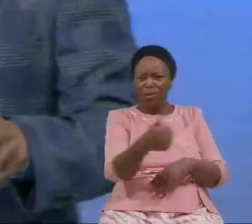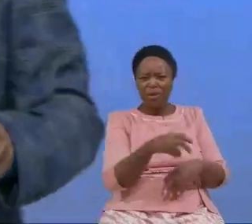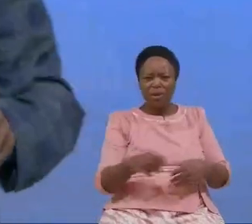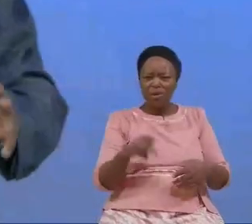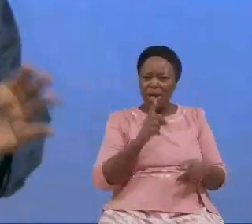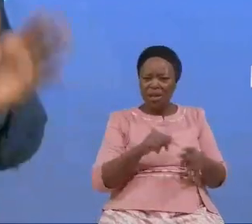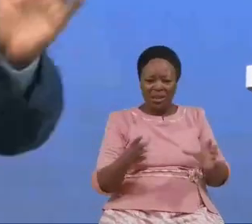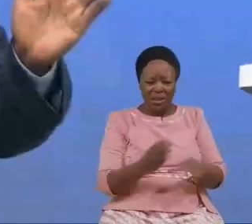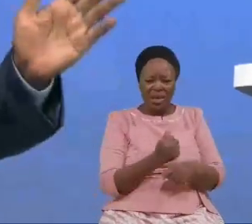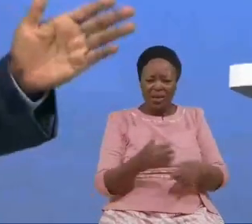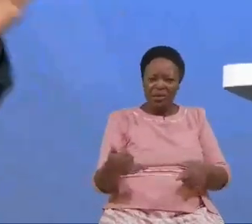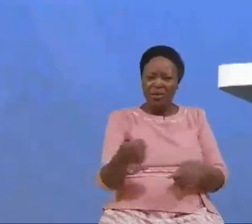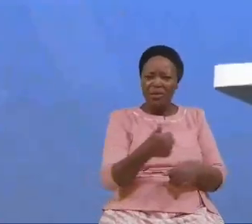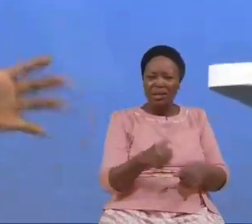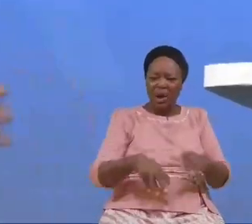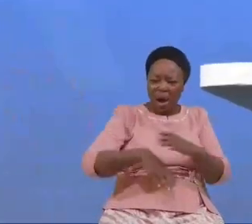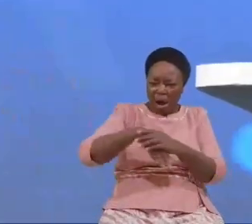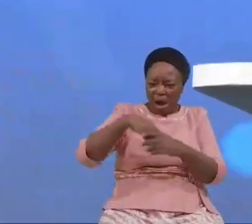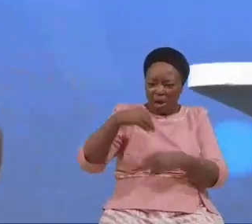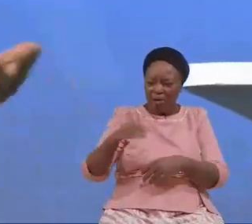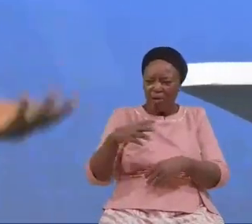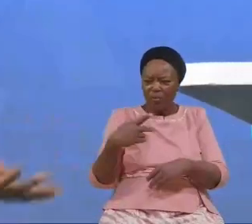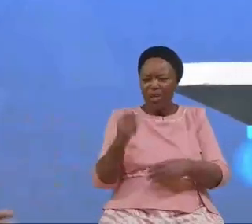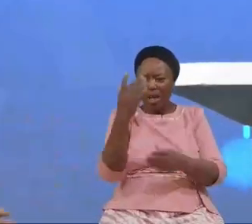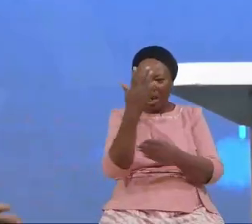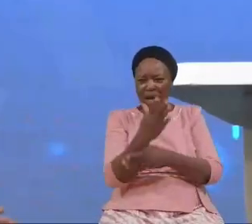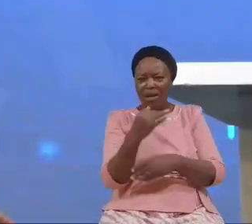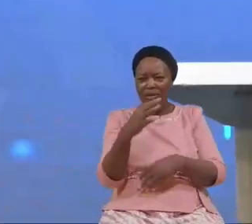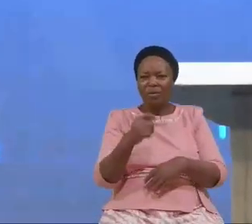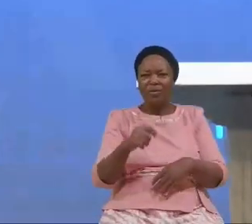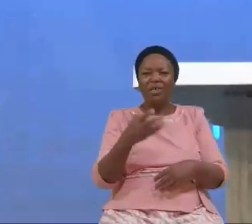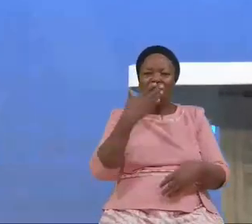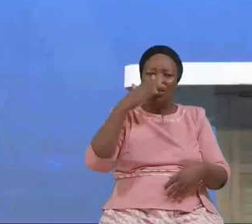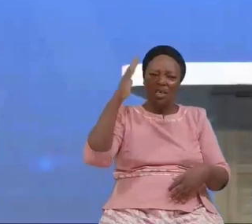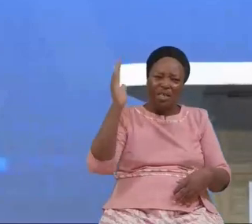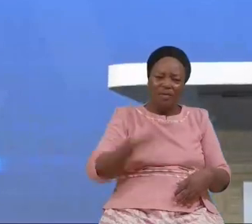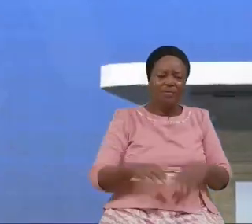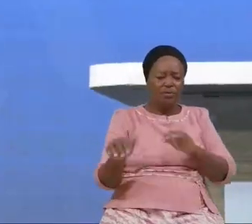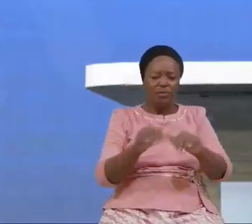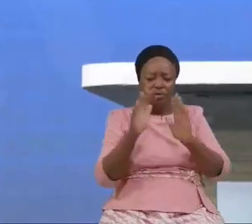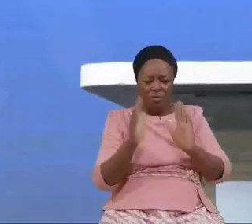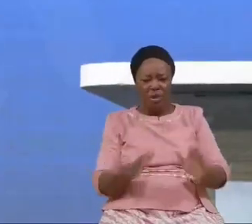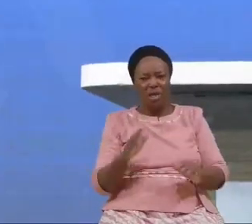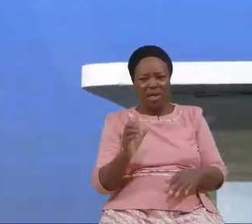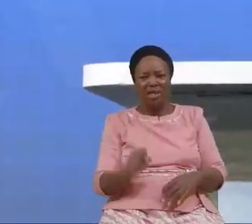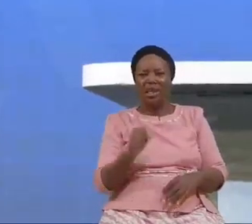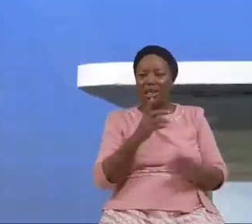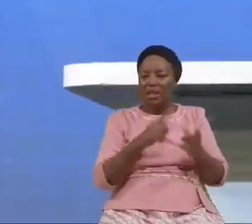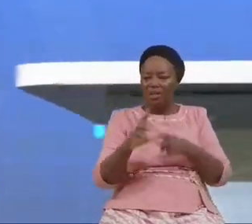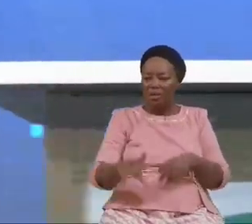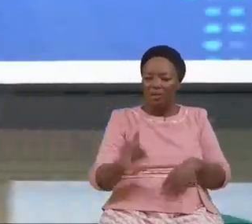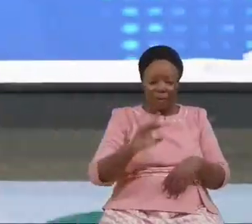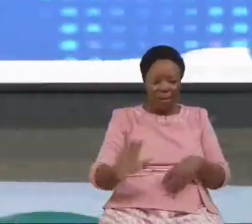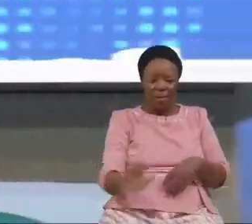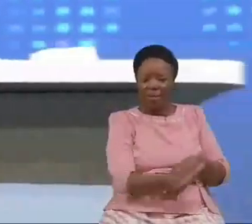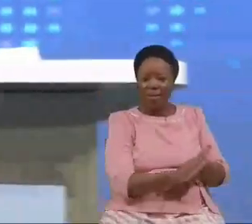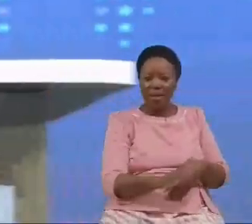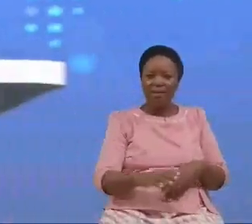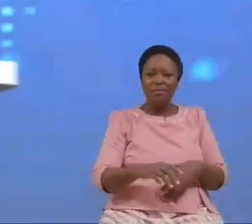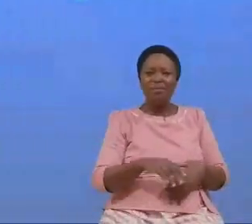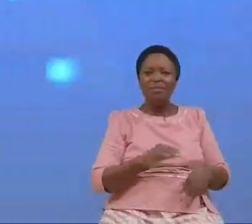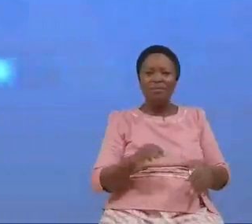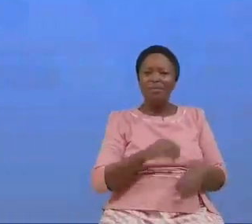tu n'arrivais pas à te soustraire de la main de malfaite tu les trouvais impossible